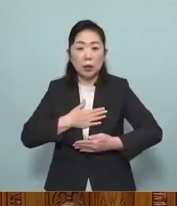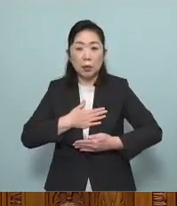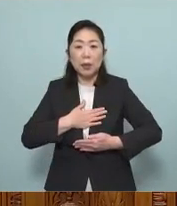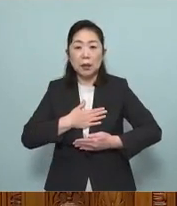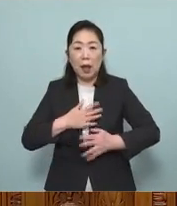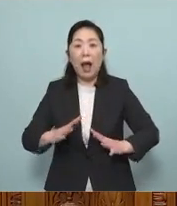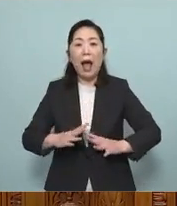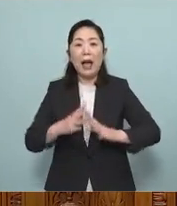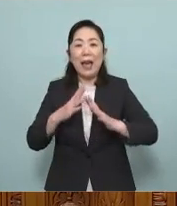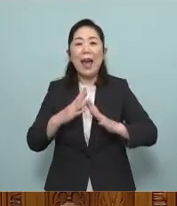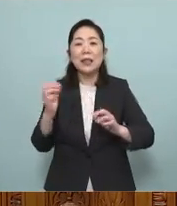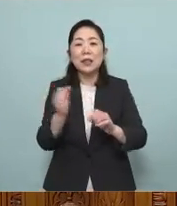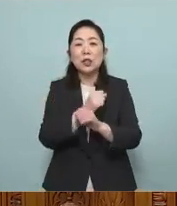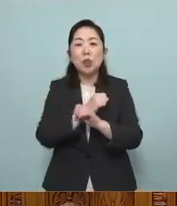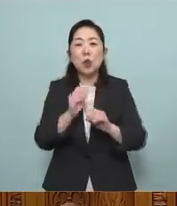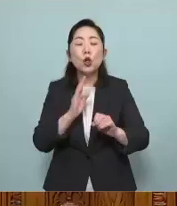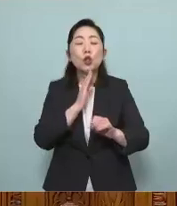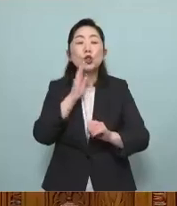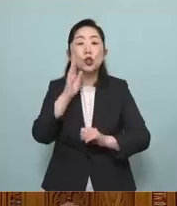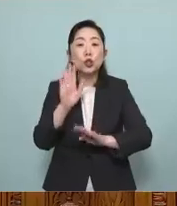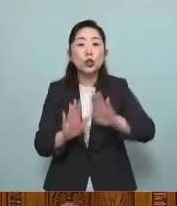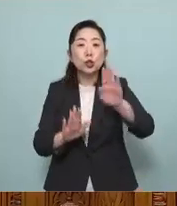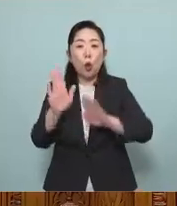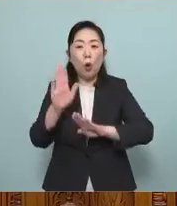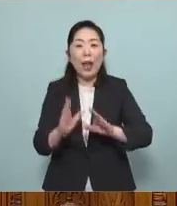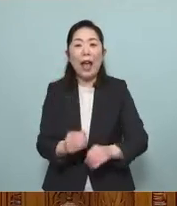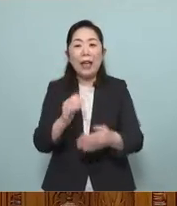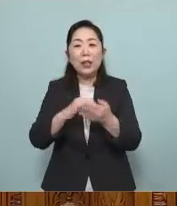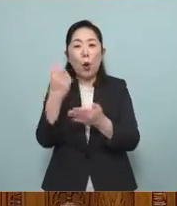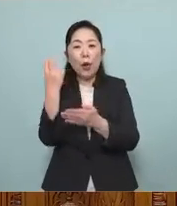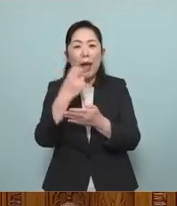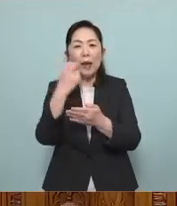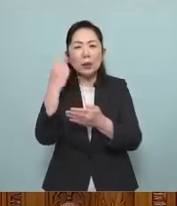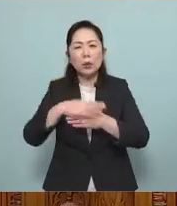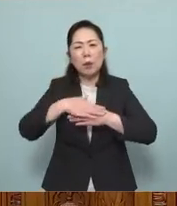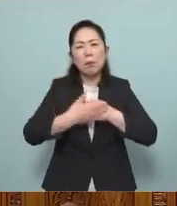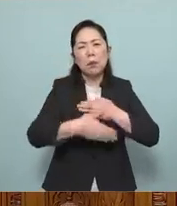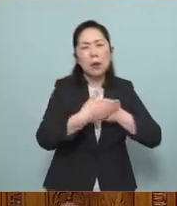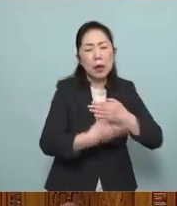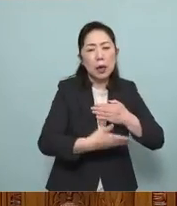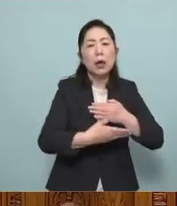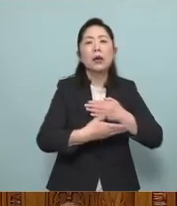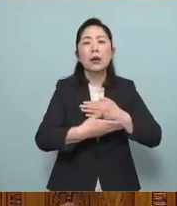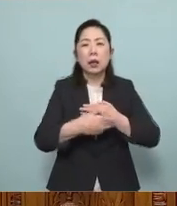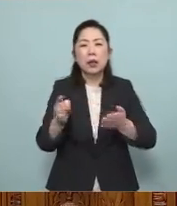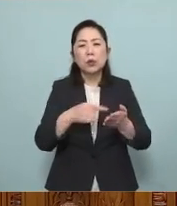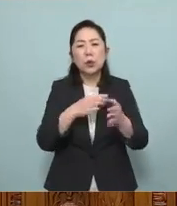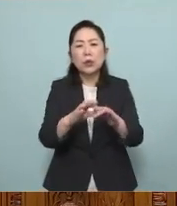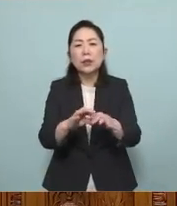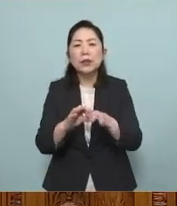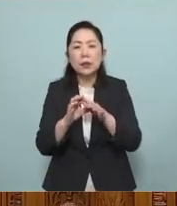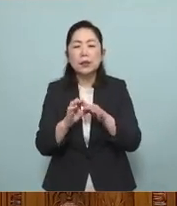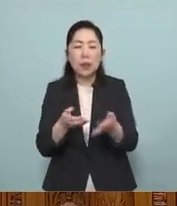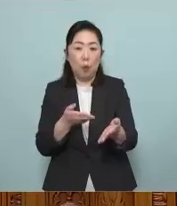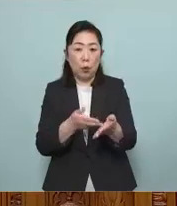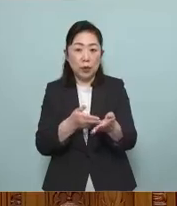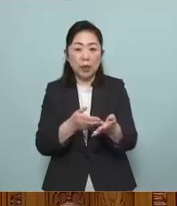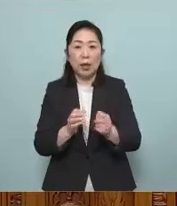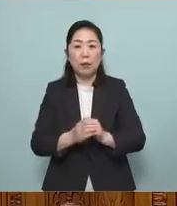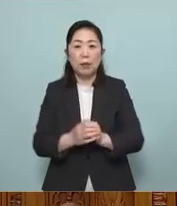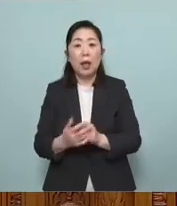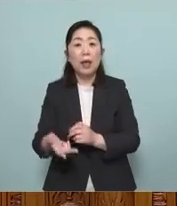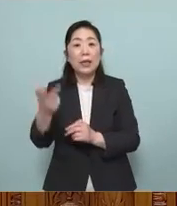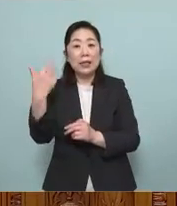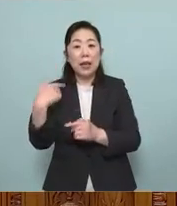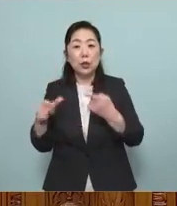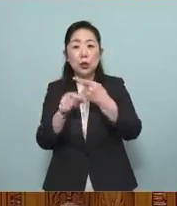工事受注動態統計調査における不適切な処理について一言申し上げます。先週14